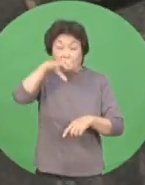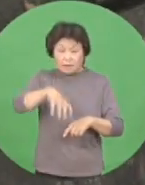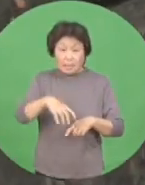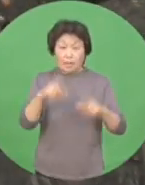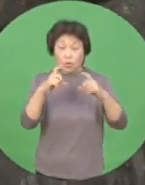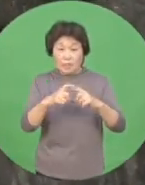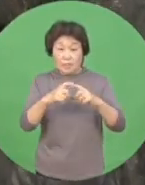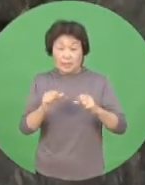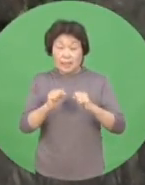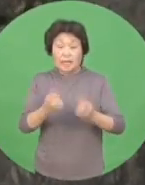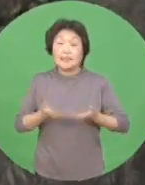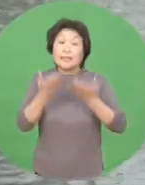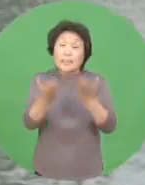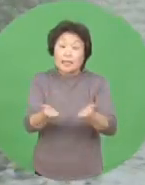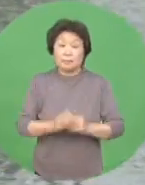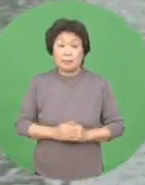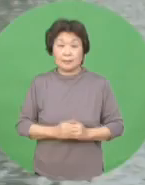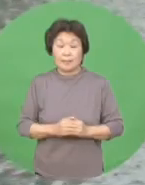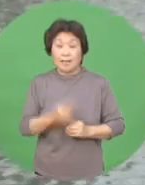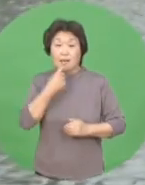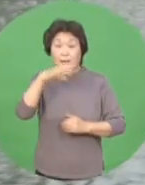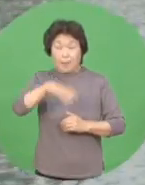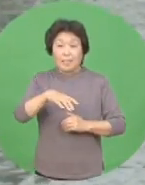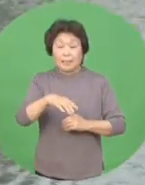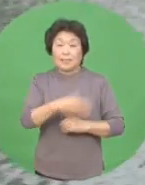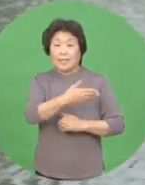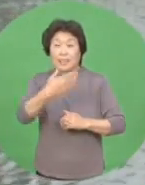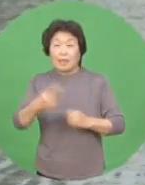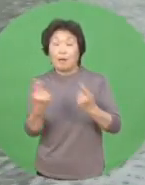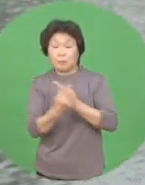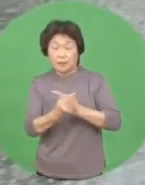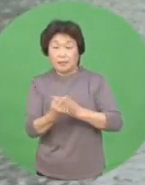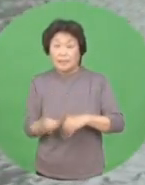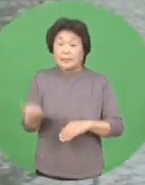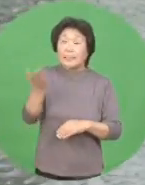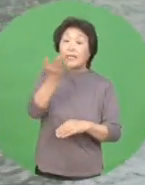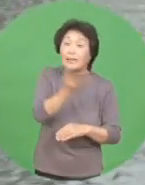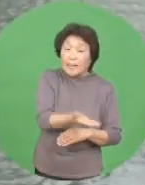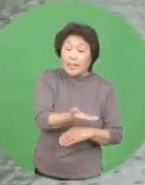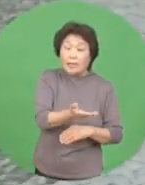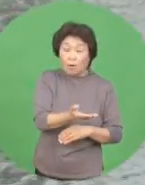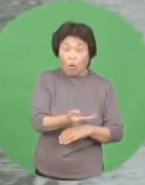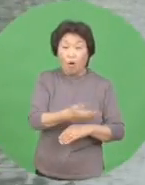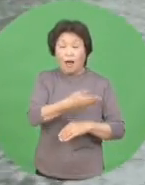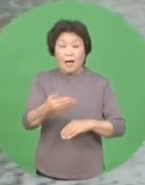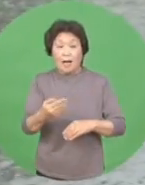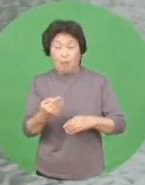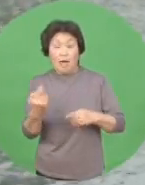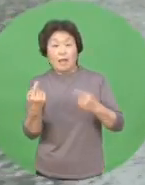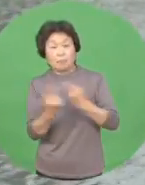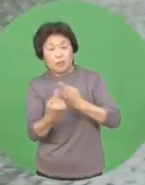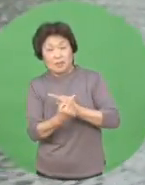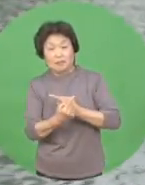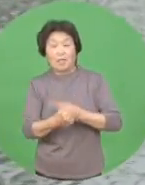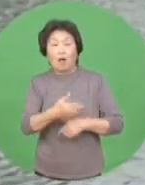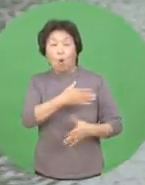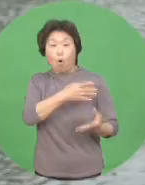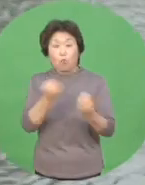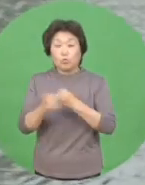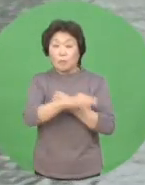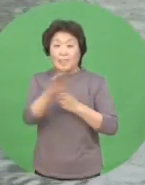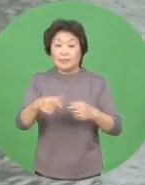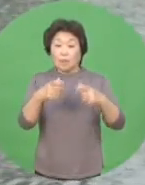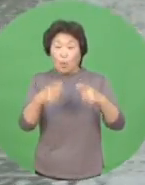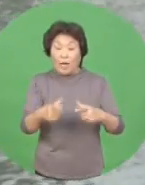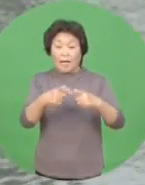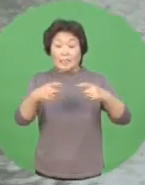にね、やらせていただきました。マルシェで川武神、次世代への川武神ということで、多くの皆さんの輪が